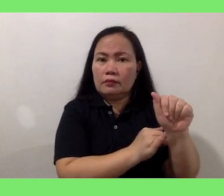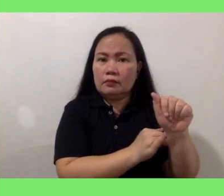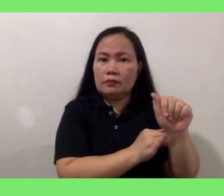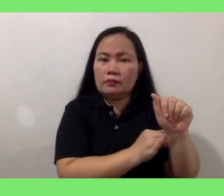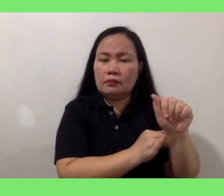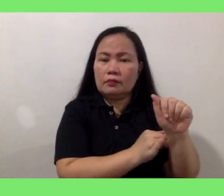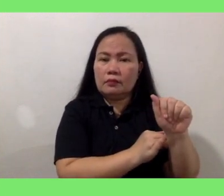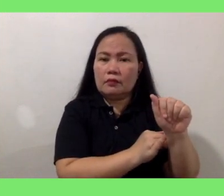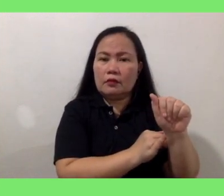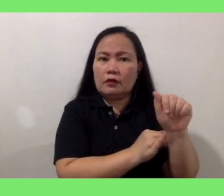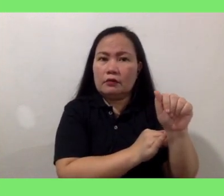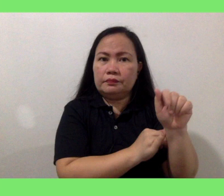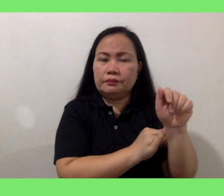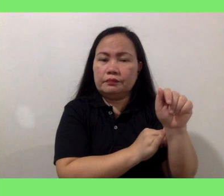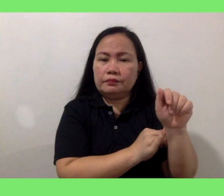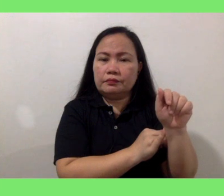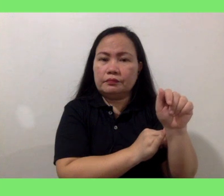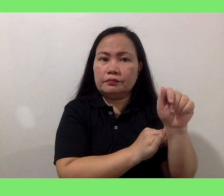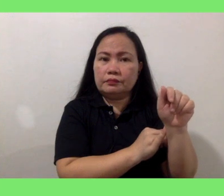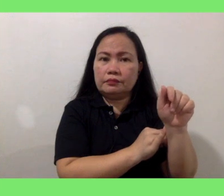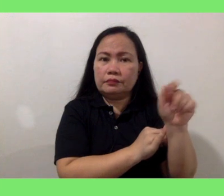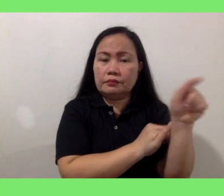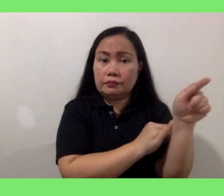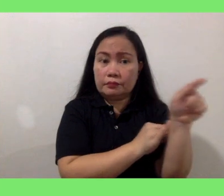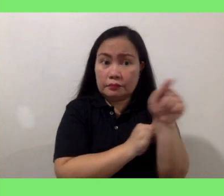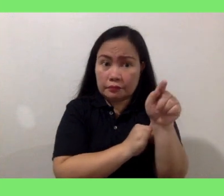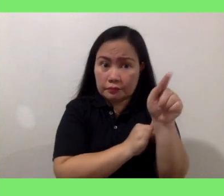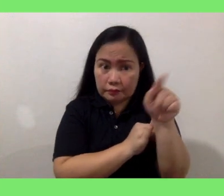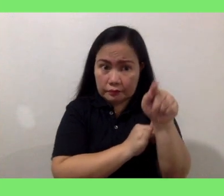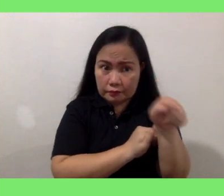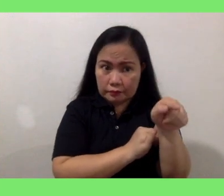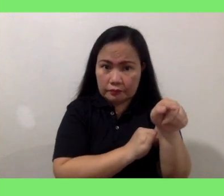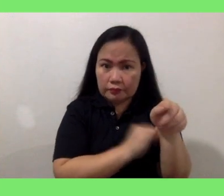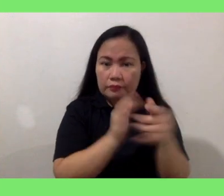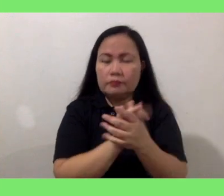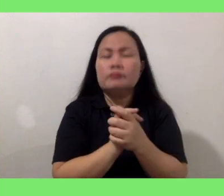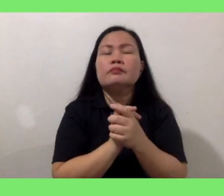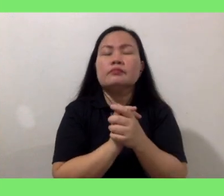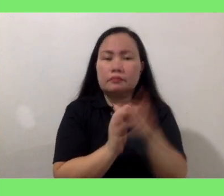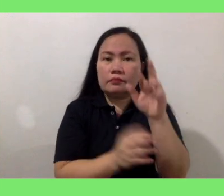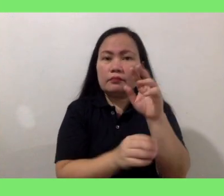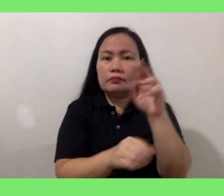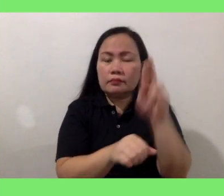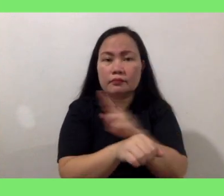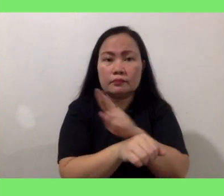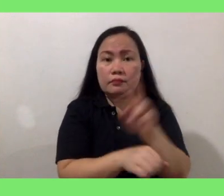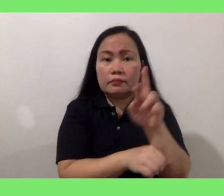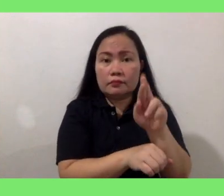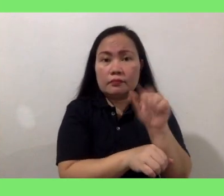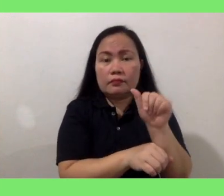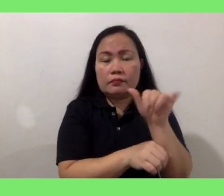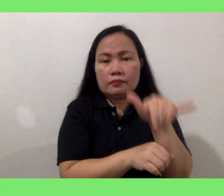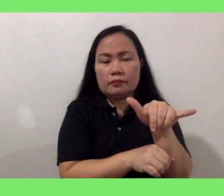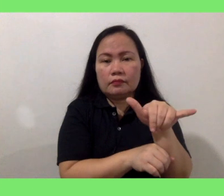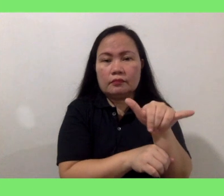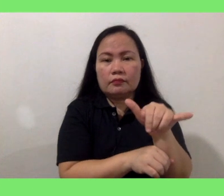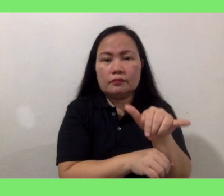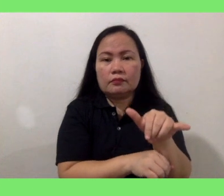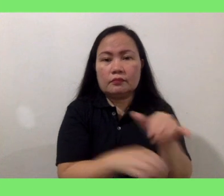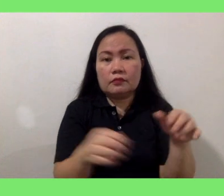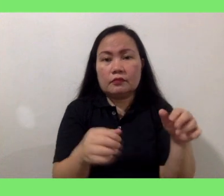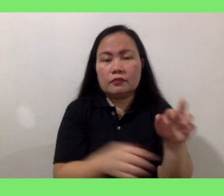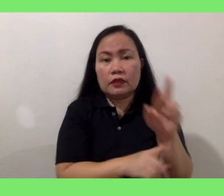ray BA. So, kapag opposite rays, ang ginagamit rin po natin dyan na symbol ay sa ray. Kasi nga